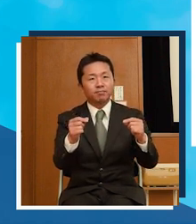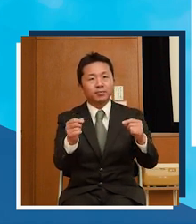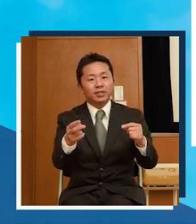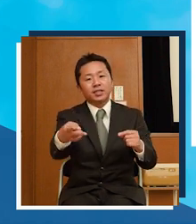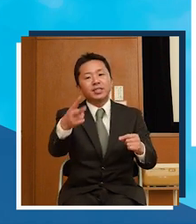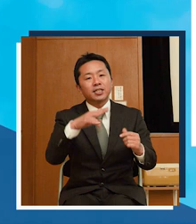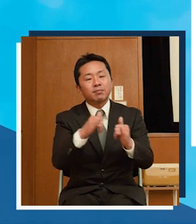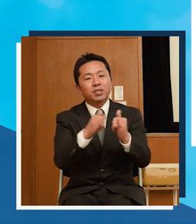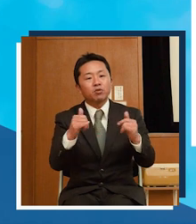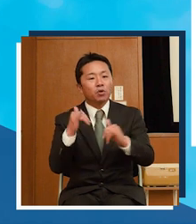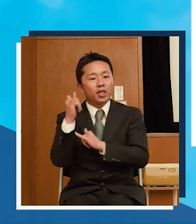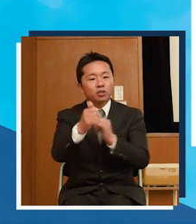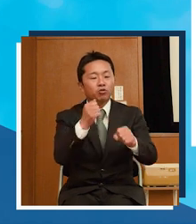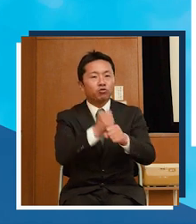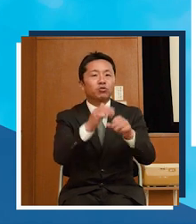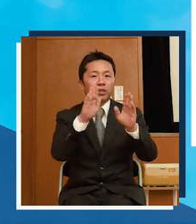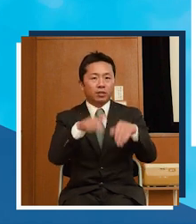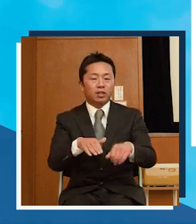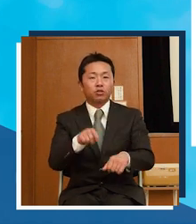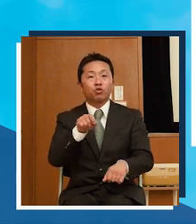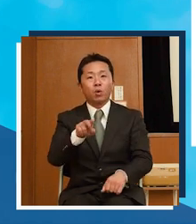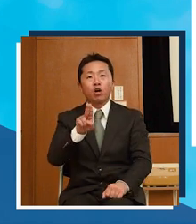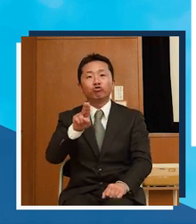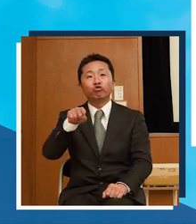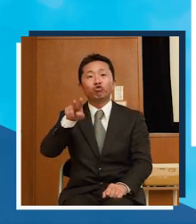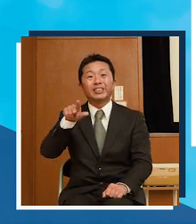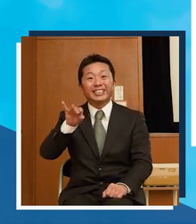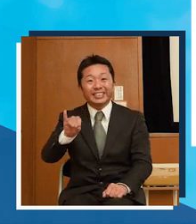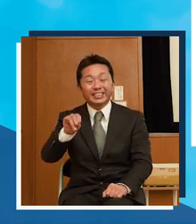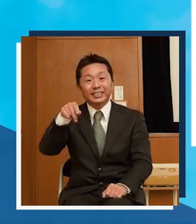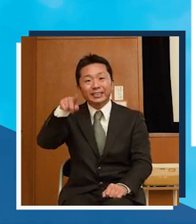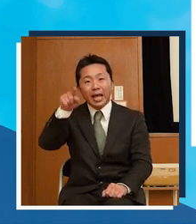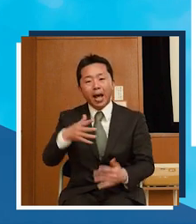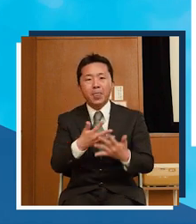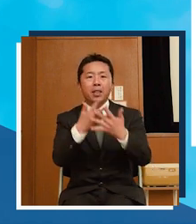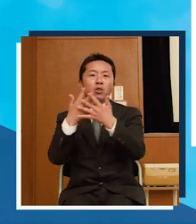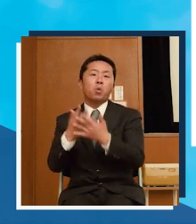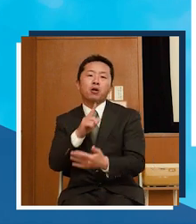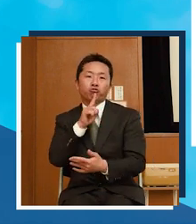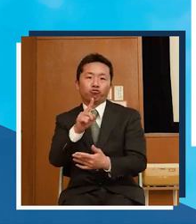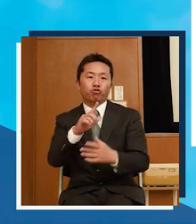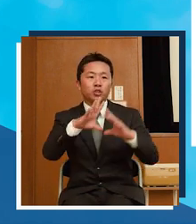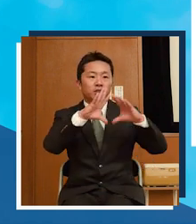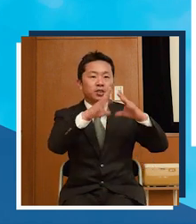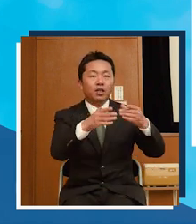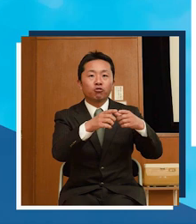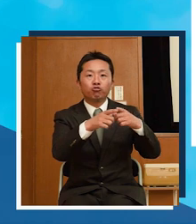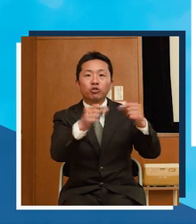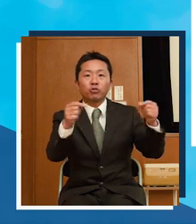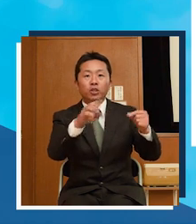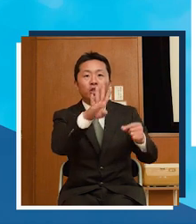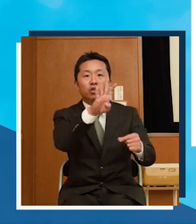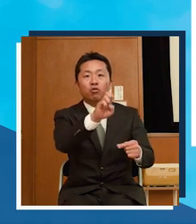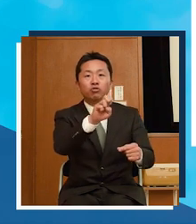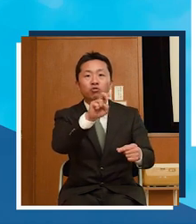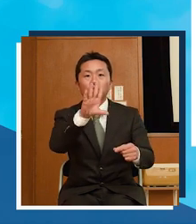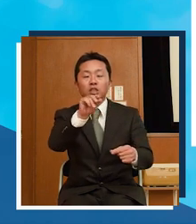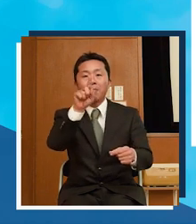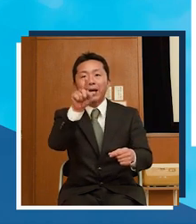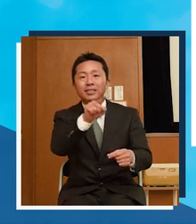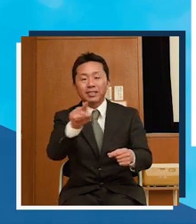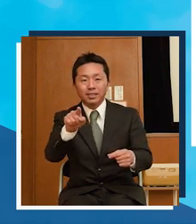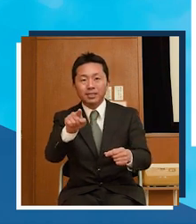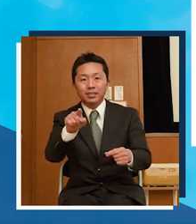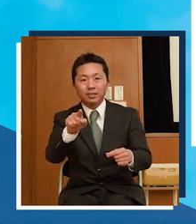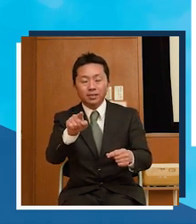た私たちはそれをウチナーネットワークと呼んでいます世界の国々に42万人あまりの沖縄県人